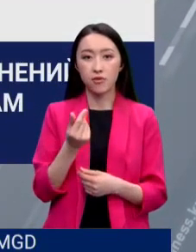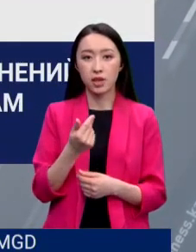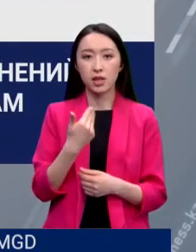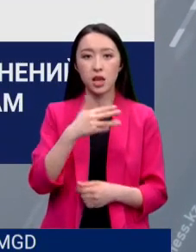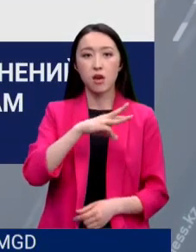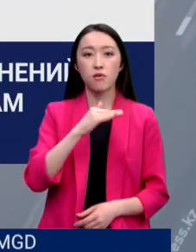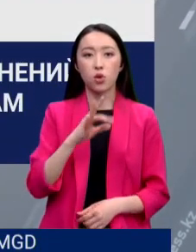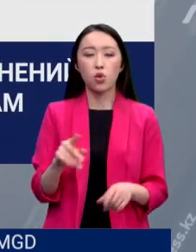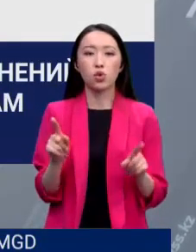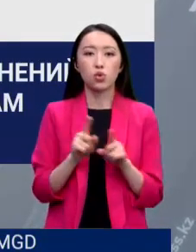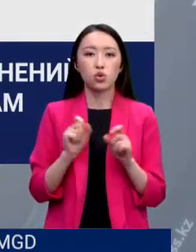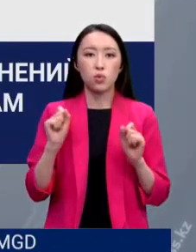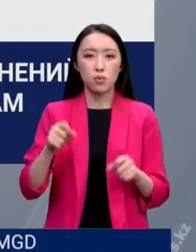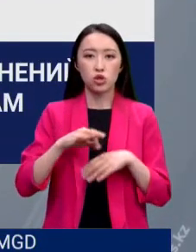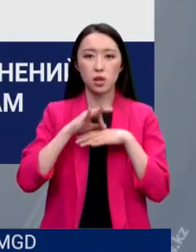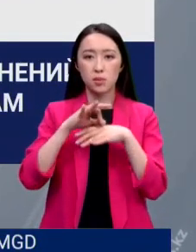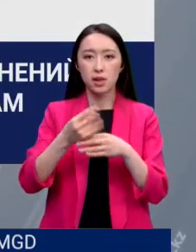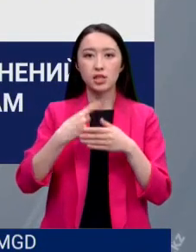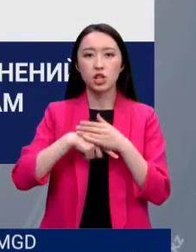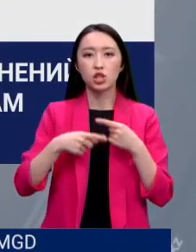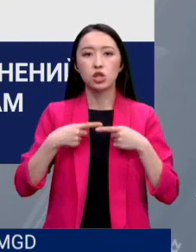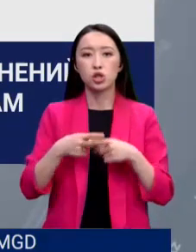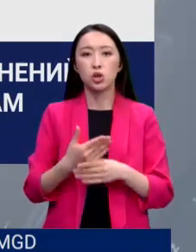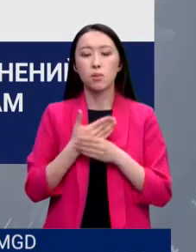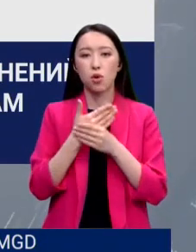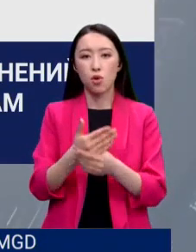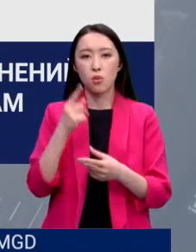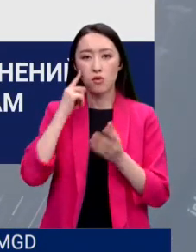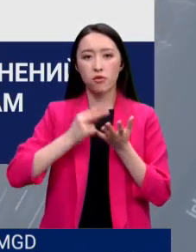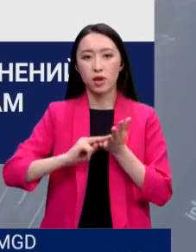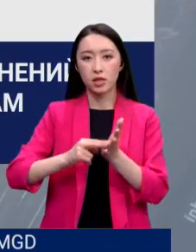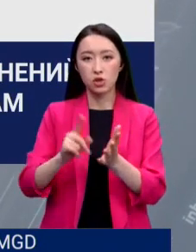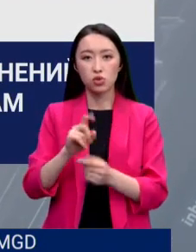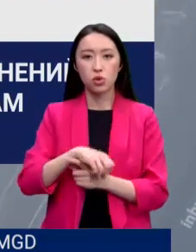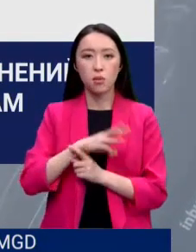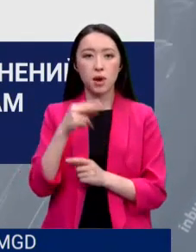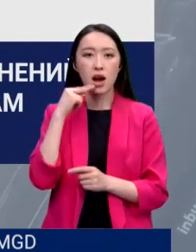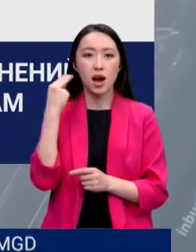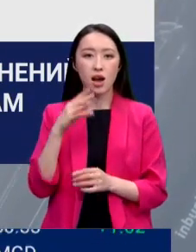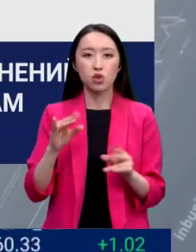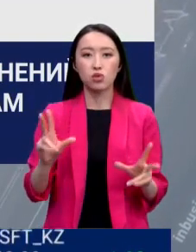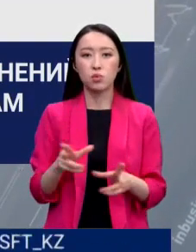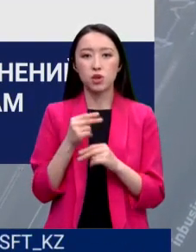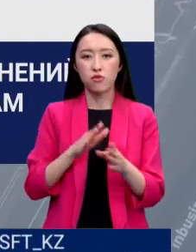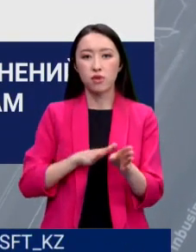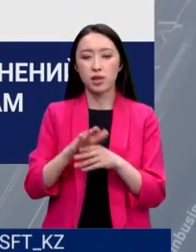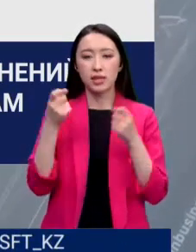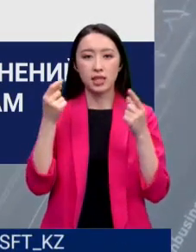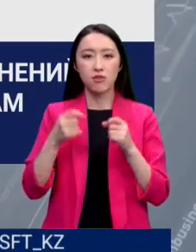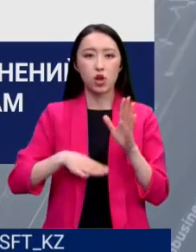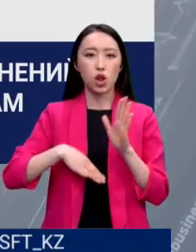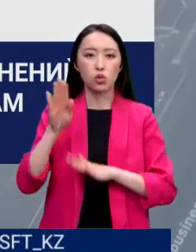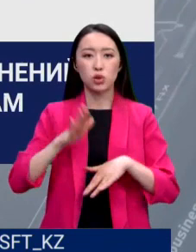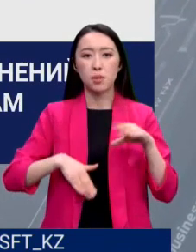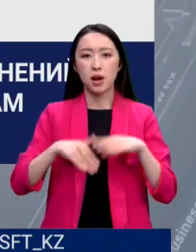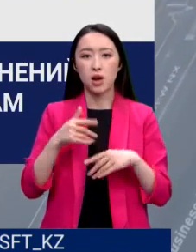МФО также может сопровождаться значительной технической помощью в разработке проектов, что обеспечит их качественную и успешную реализацию в соответствии с